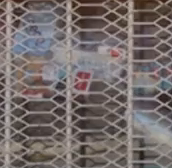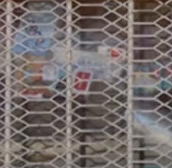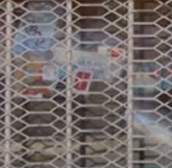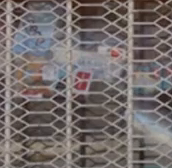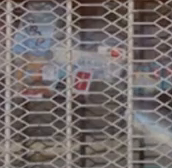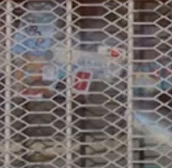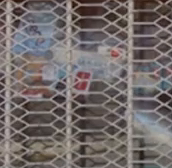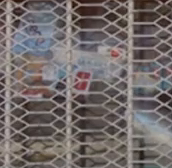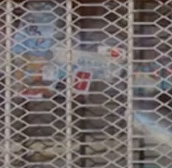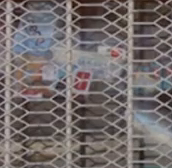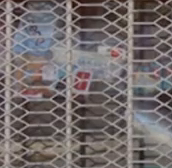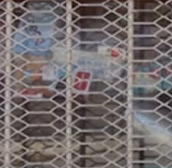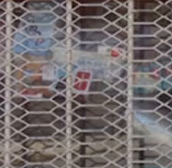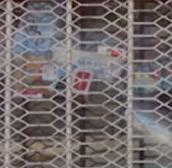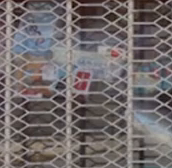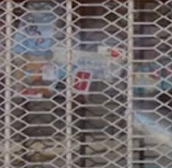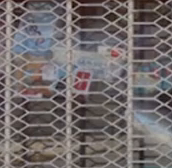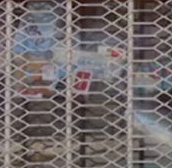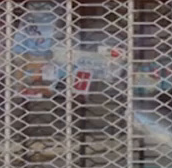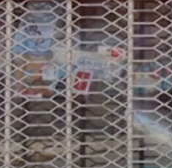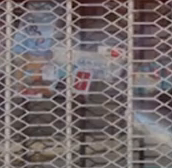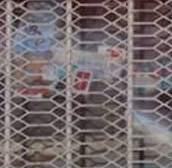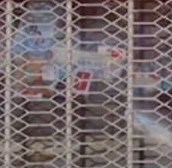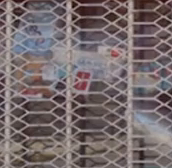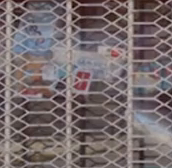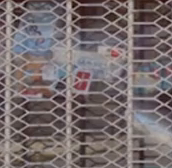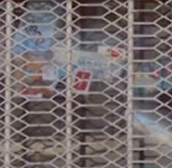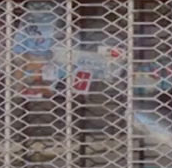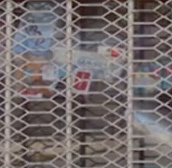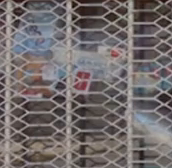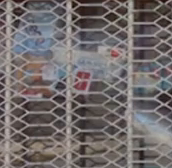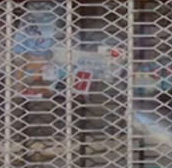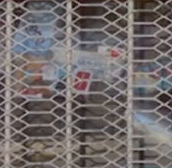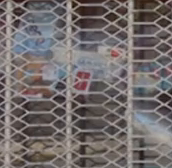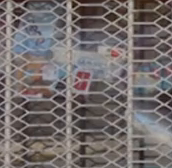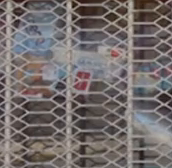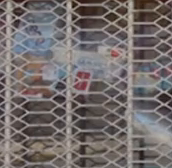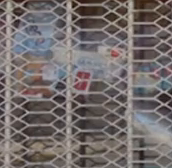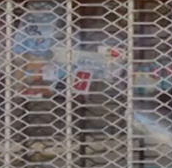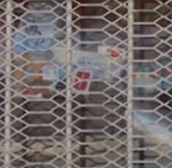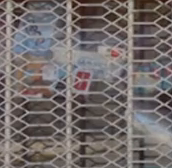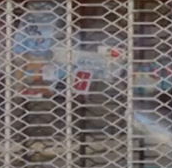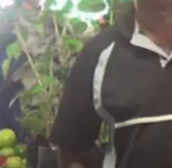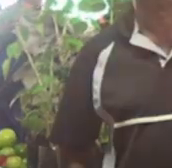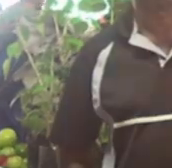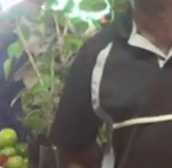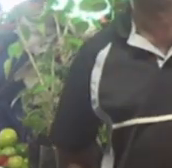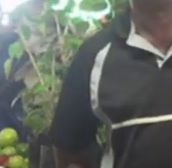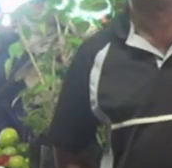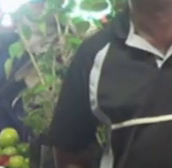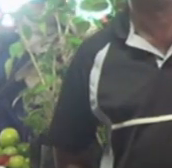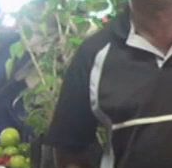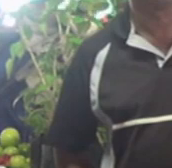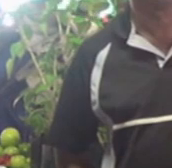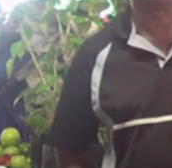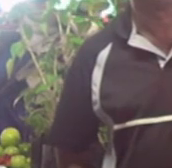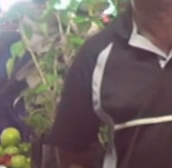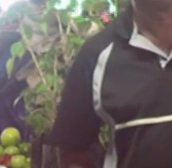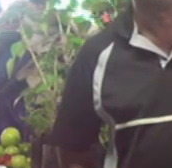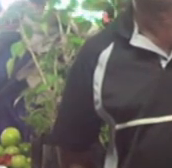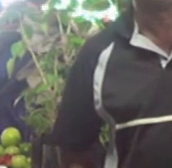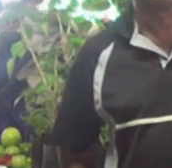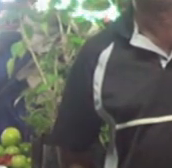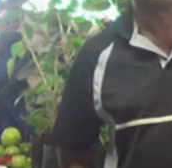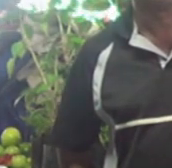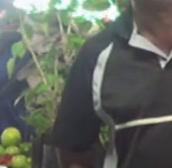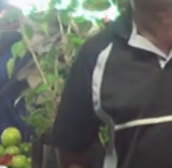मेरा नाम शिबू है मैं तावा टाउन में रहता हूँ and I love listening to Mirchi FM it's hot. My name is Karthik Abdestan